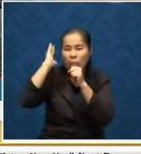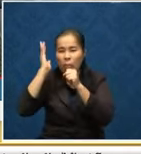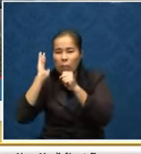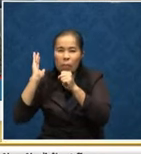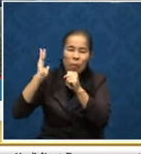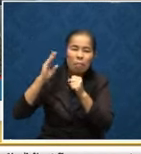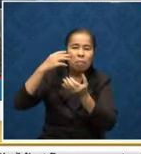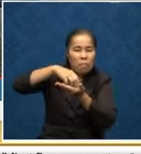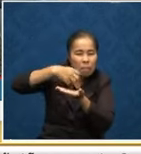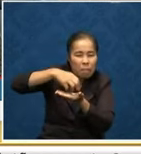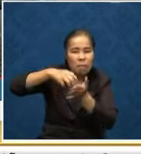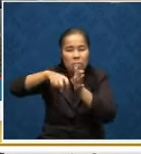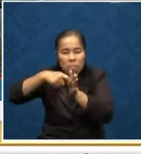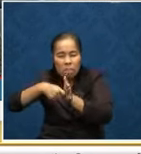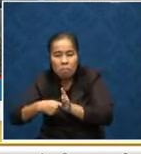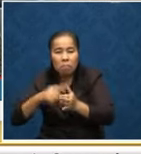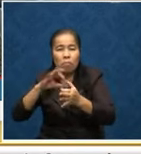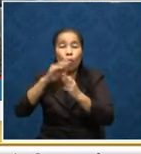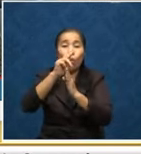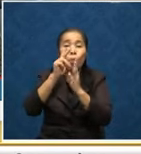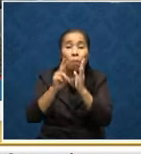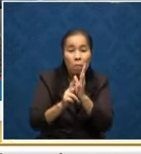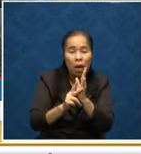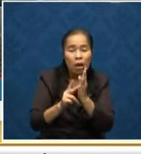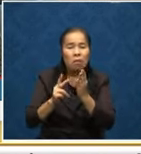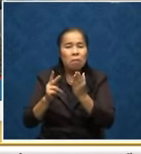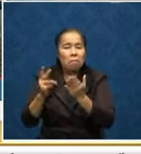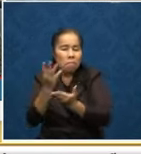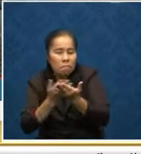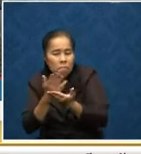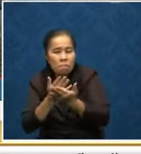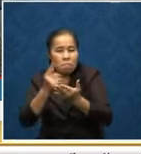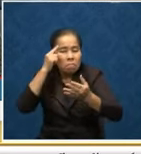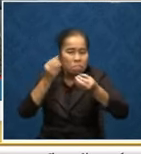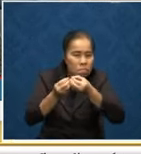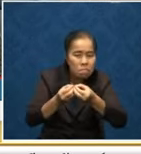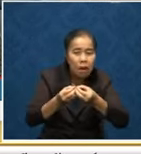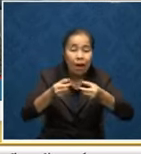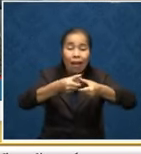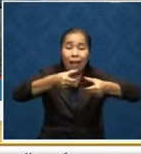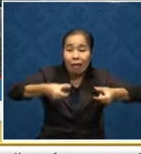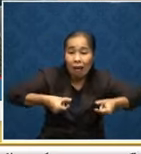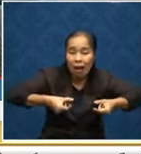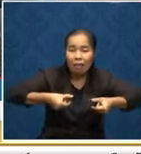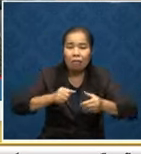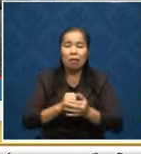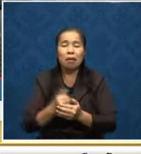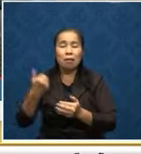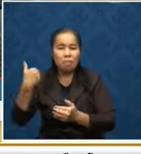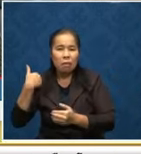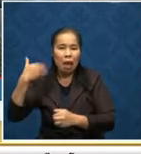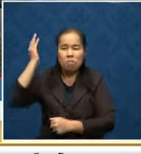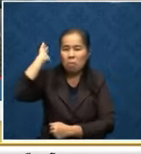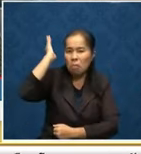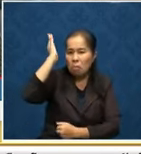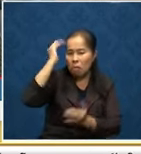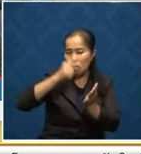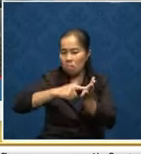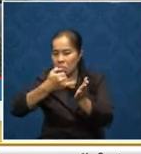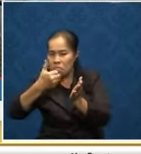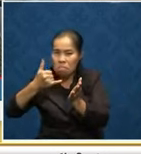ายมีการใช้เวลาในการอภิปรายในเรื่องของรายงานมีการใช้เวลาอภิปรายในเรื่อง